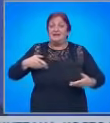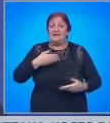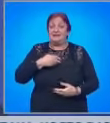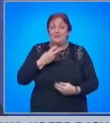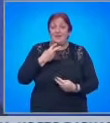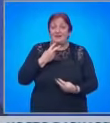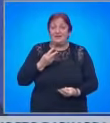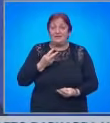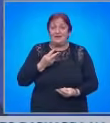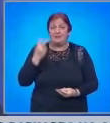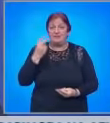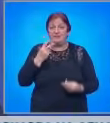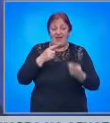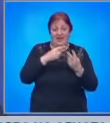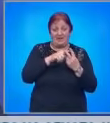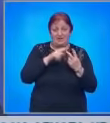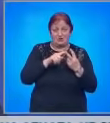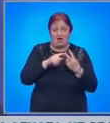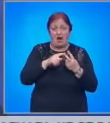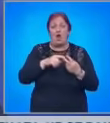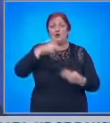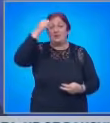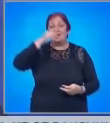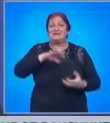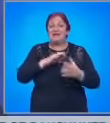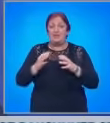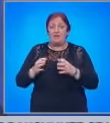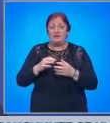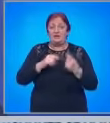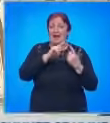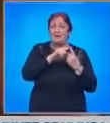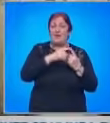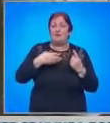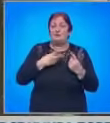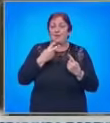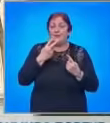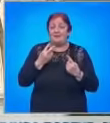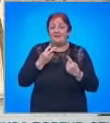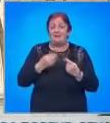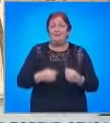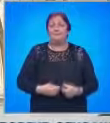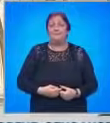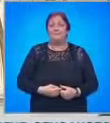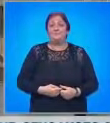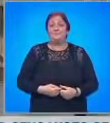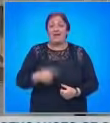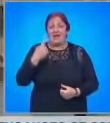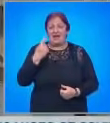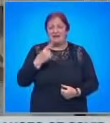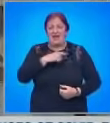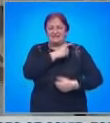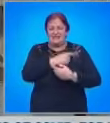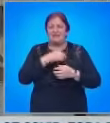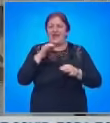да видиме две неща от българската политика. Първо, искаме да видиме една